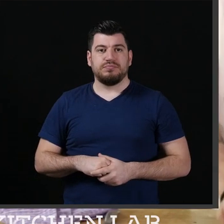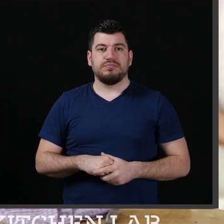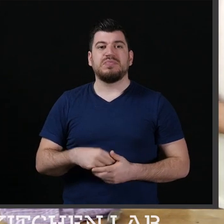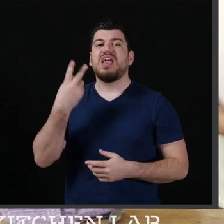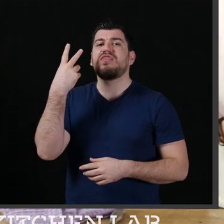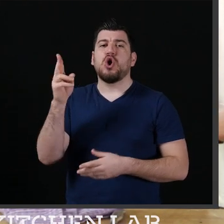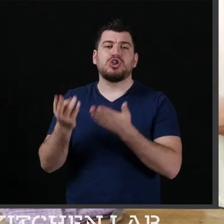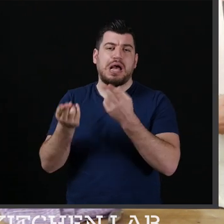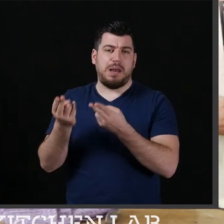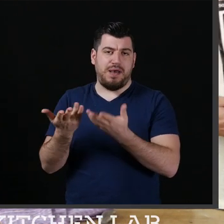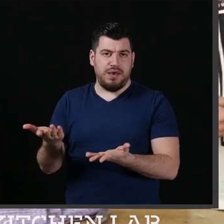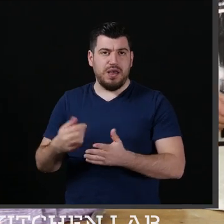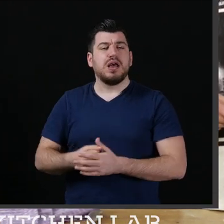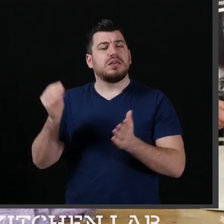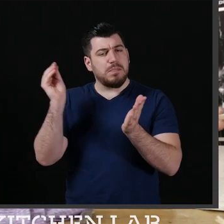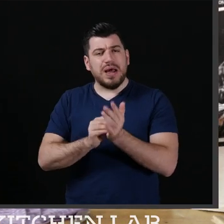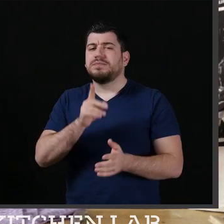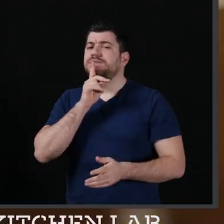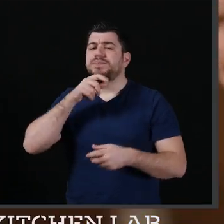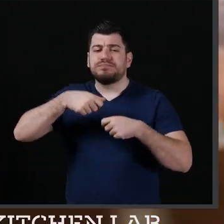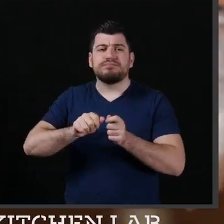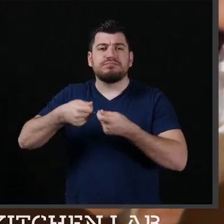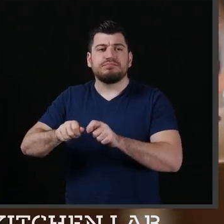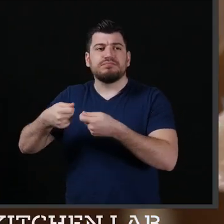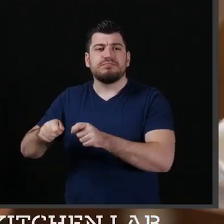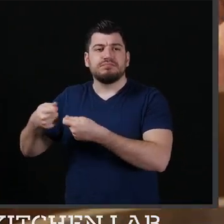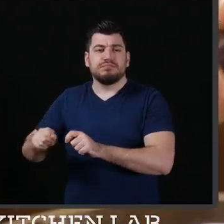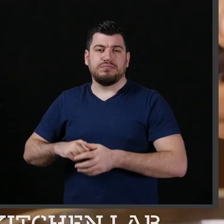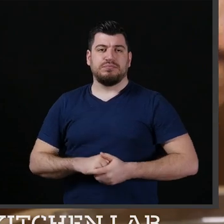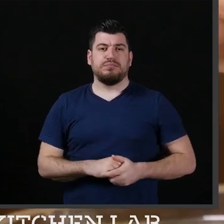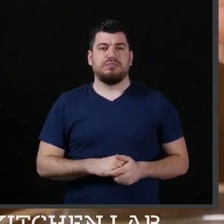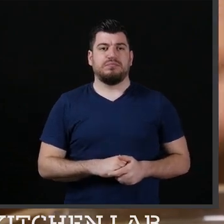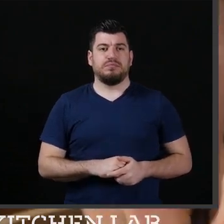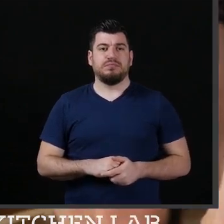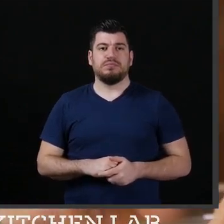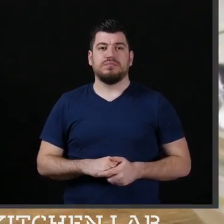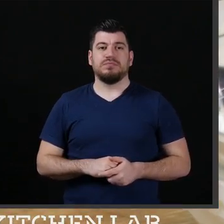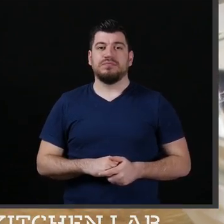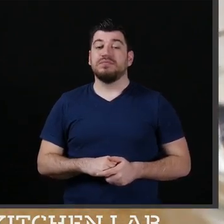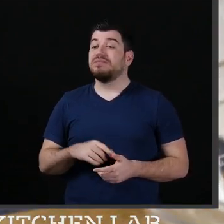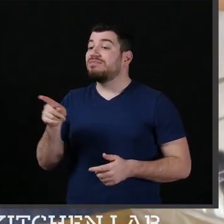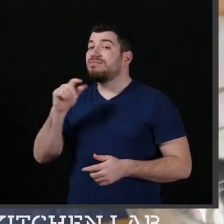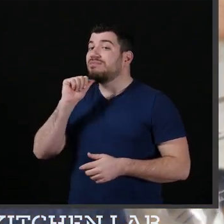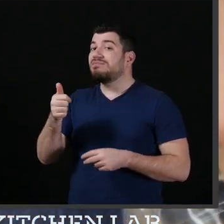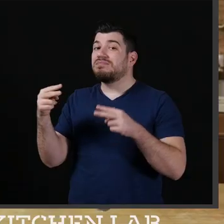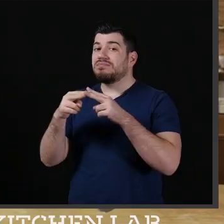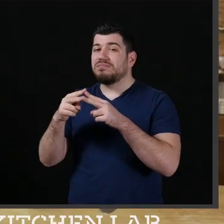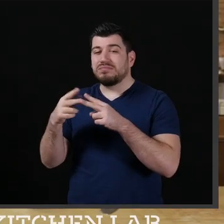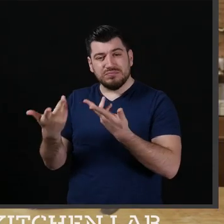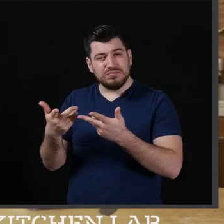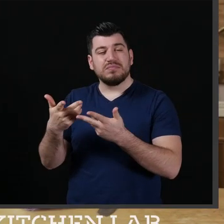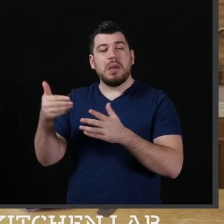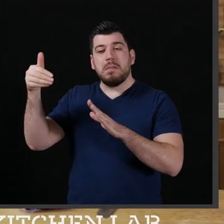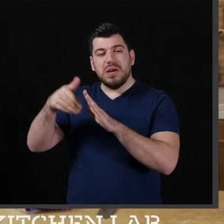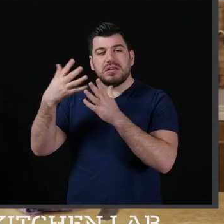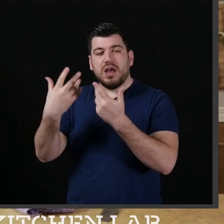200 γραμμάρια και θα τις σπάσω σε μικρά κομμάτια. Η Nestlé Dessert γίνεται από επιλεγμένες ποικιλίες